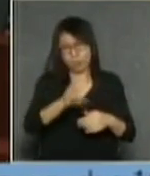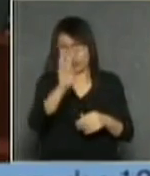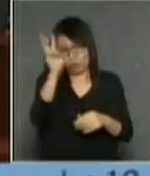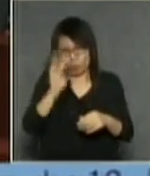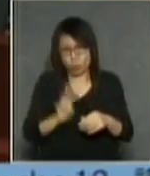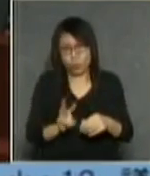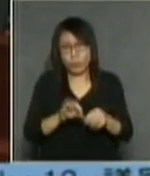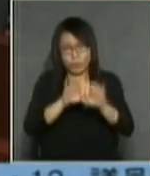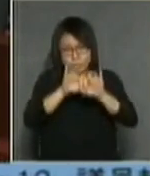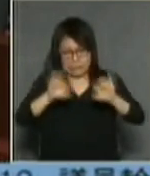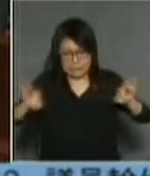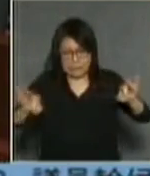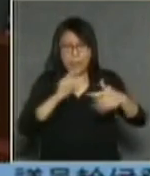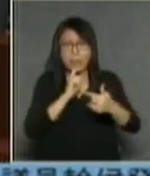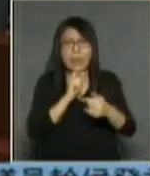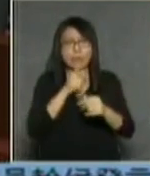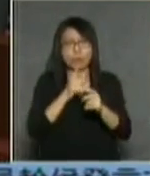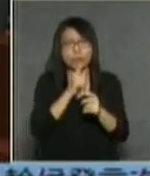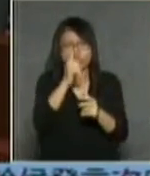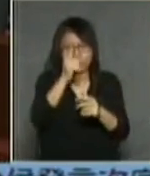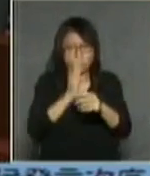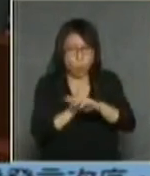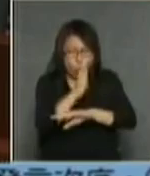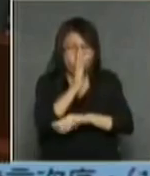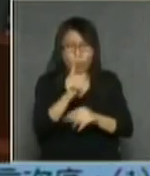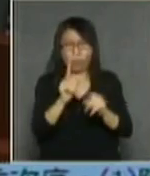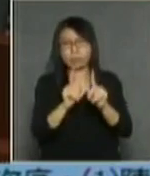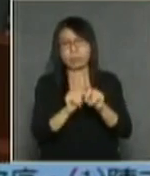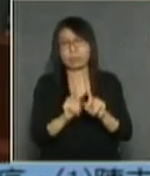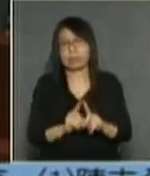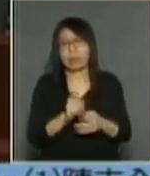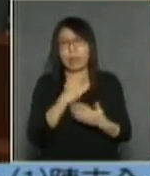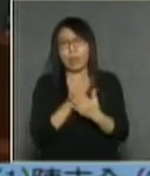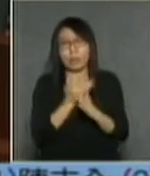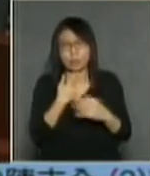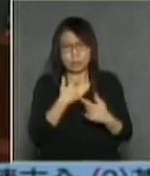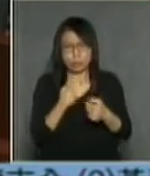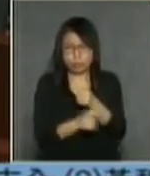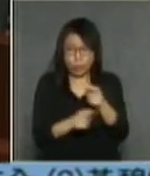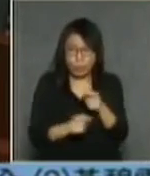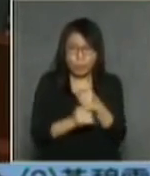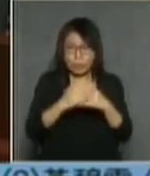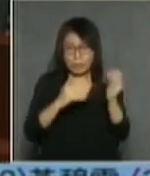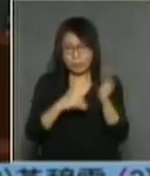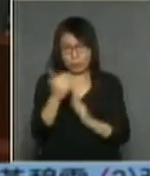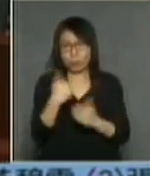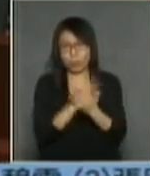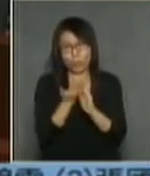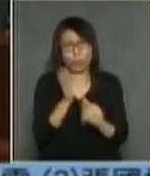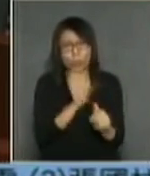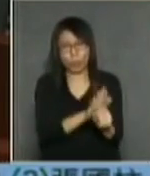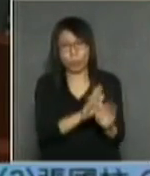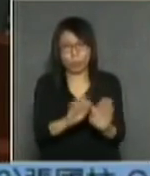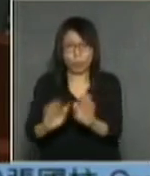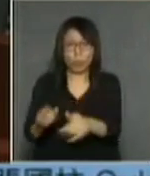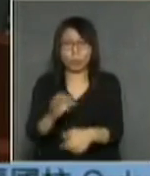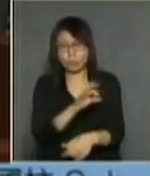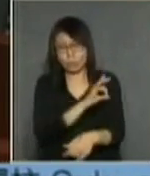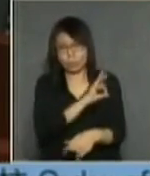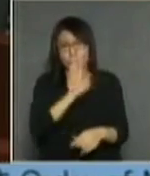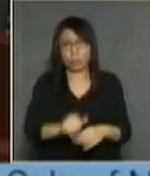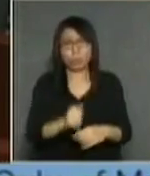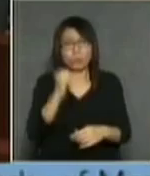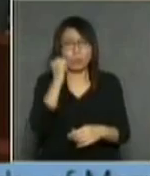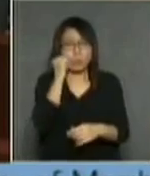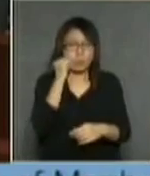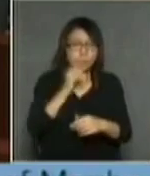出现超标呢，我亦都希望即是当局在财务上和技术上呢是可以协助这些机构去渡过难关，彻